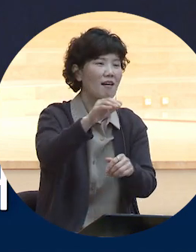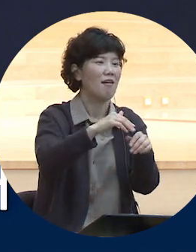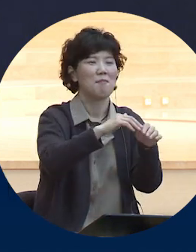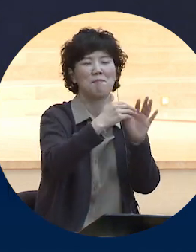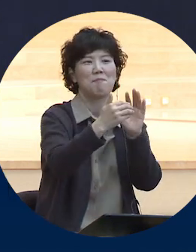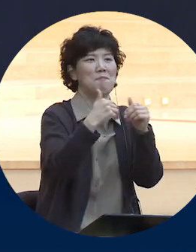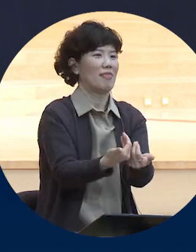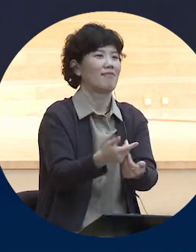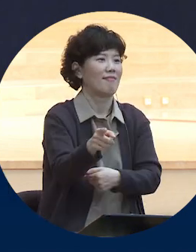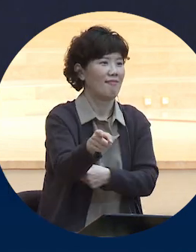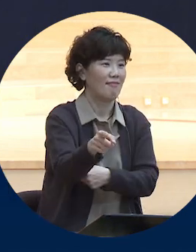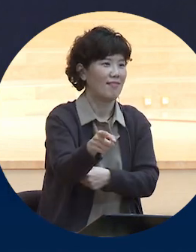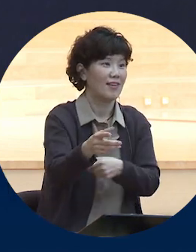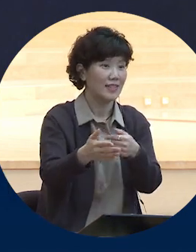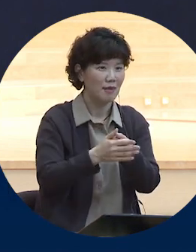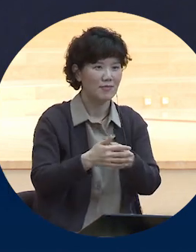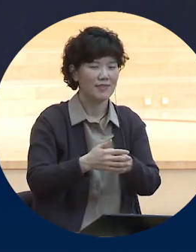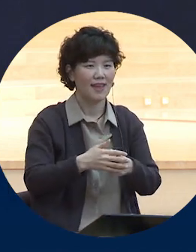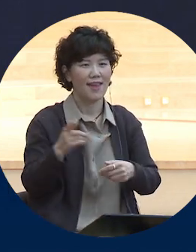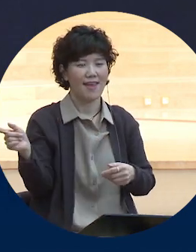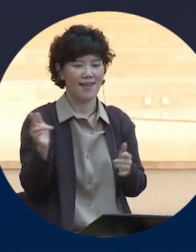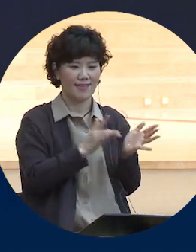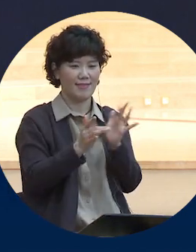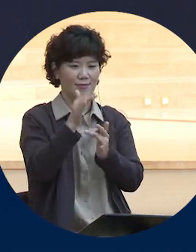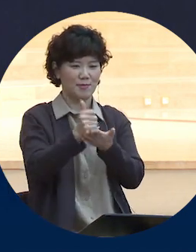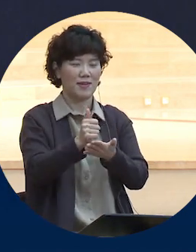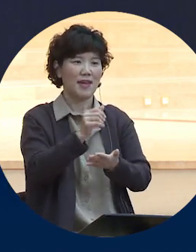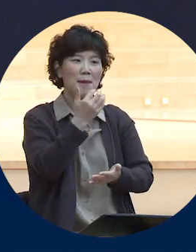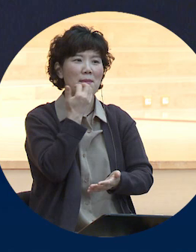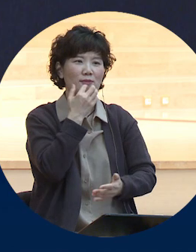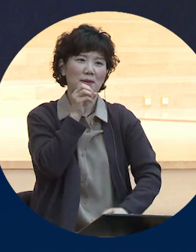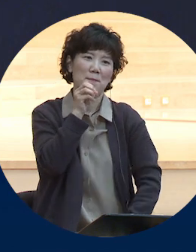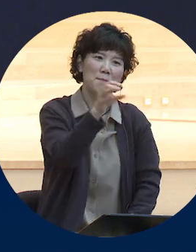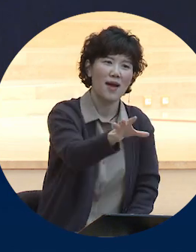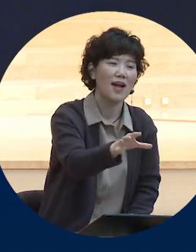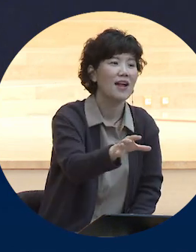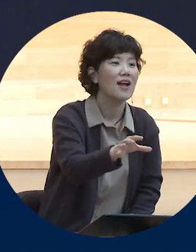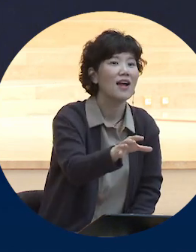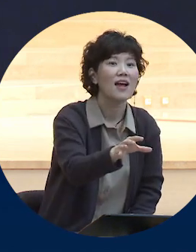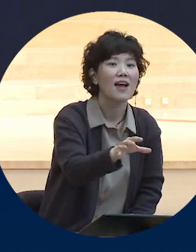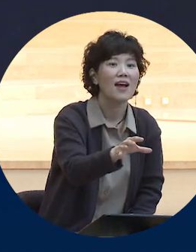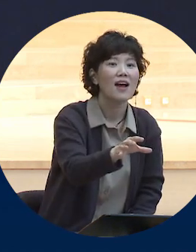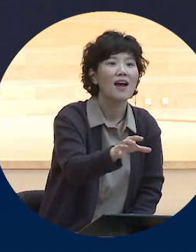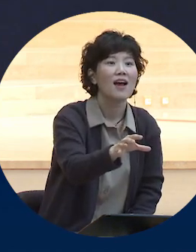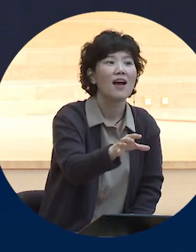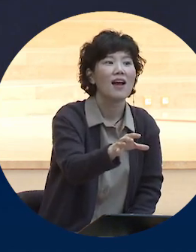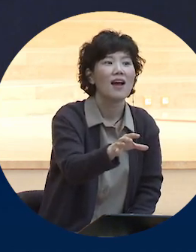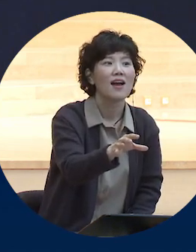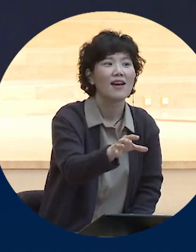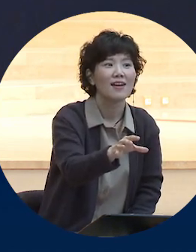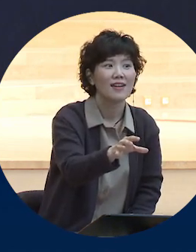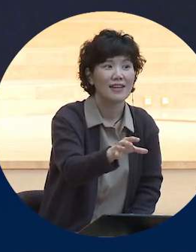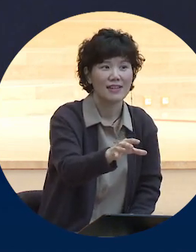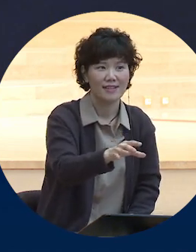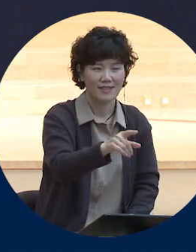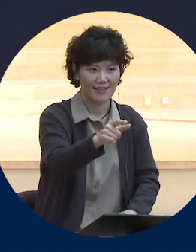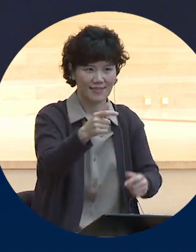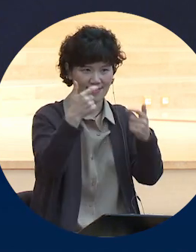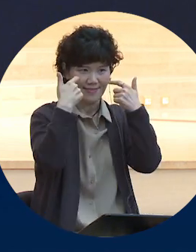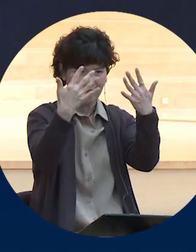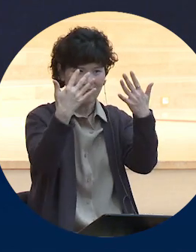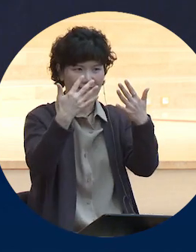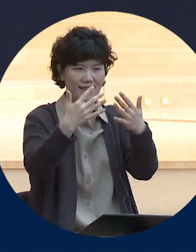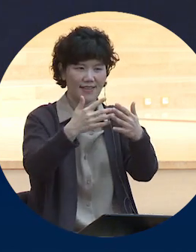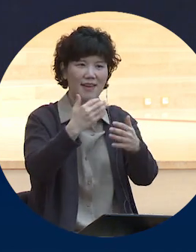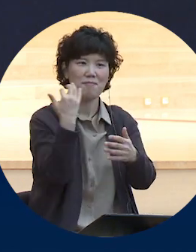예수님이 베드로에 정확하게 베드로에게 뭐라고 말하는지 보십시오. 베드로에게 돌이키며 라고 말합니다. 정확하게 베드로를